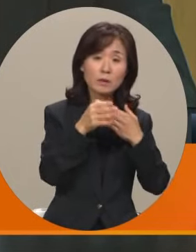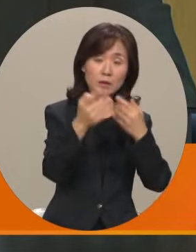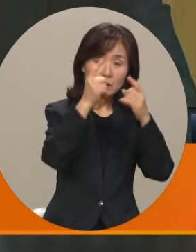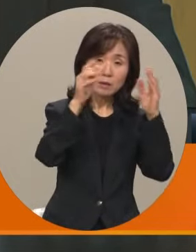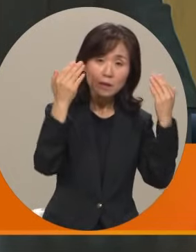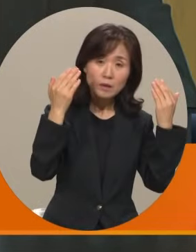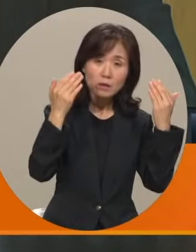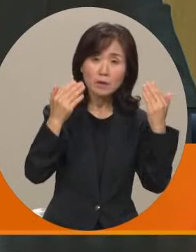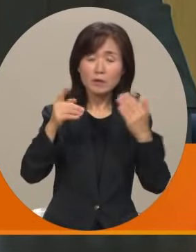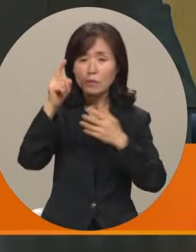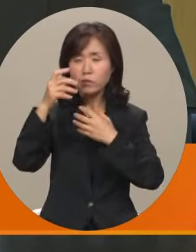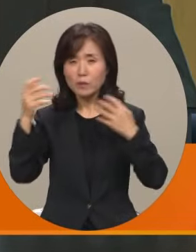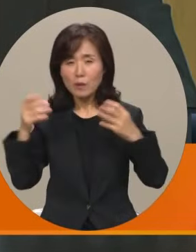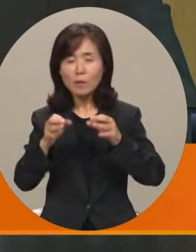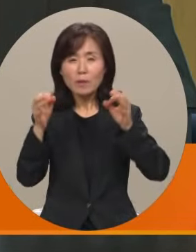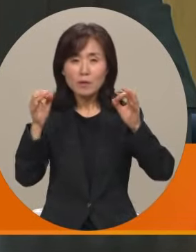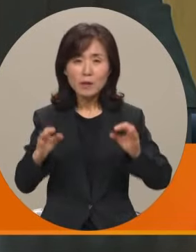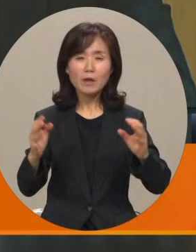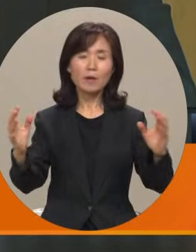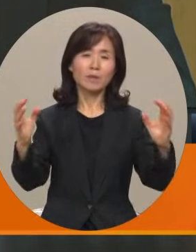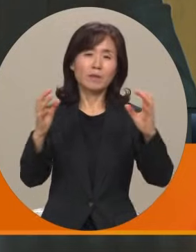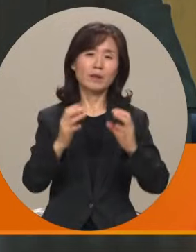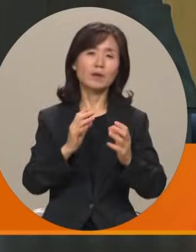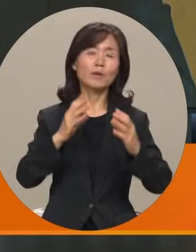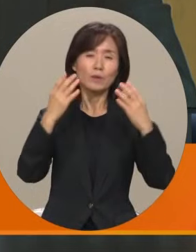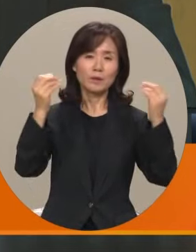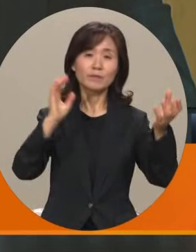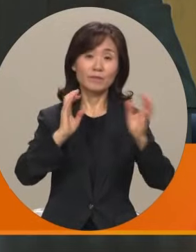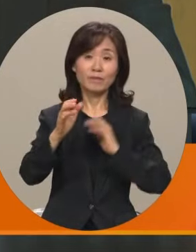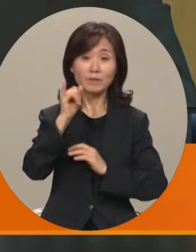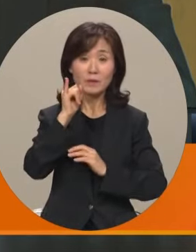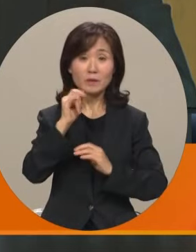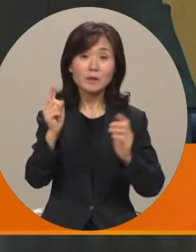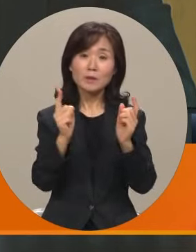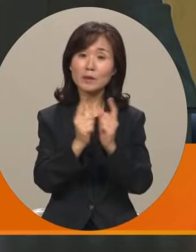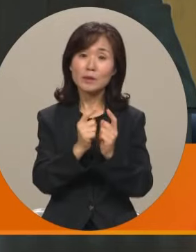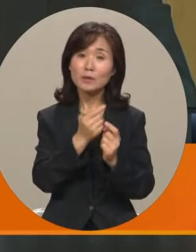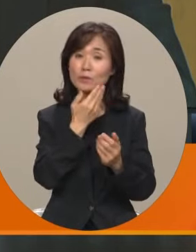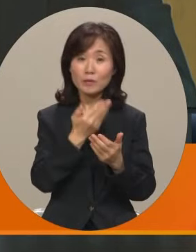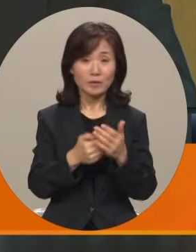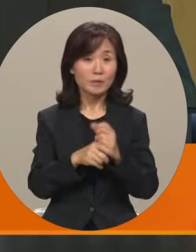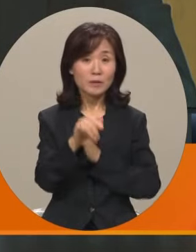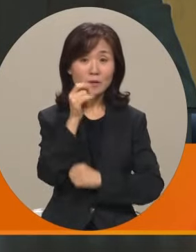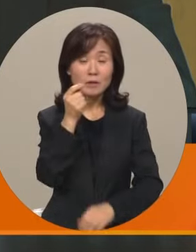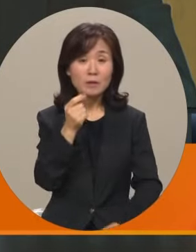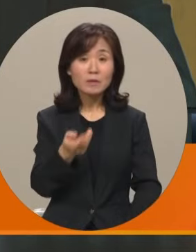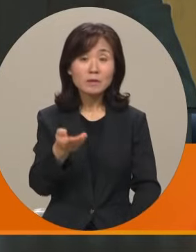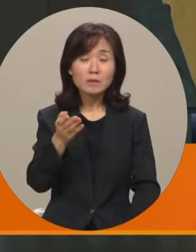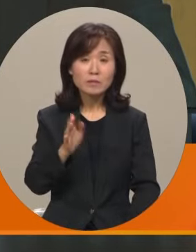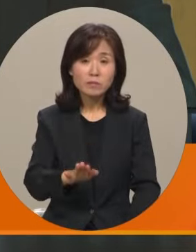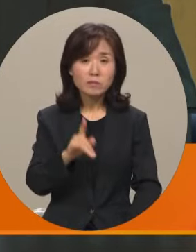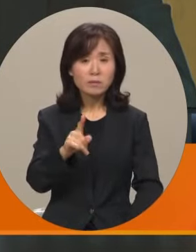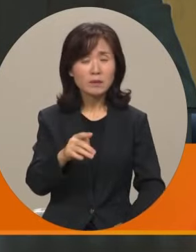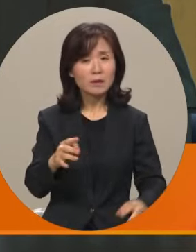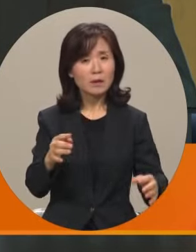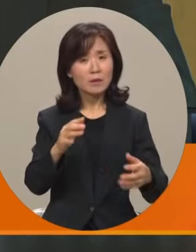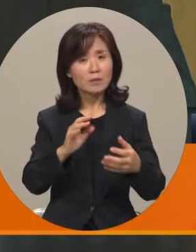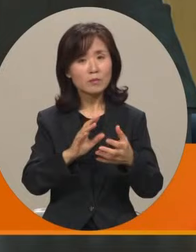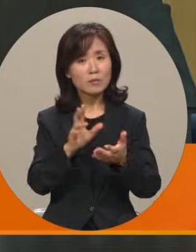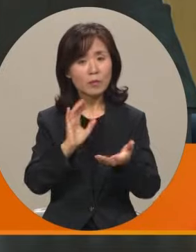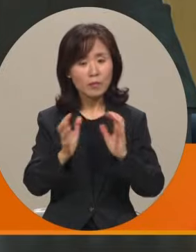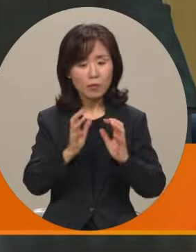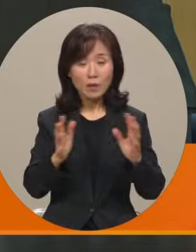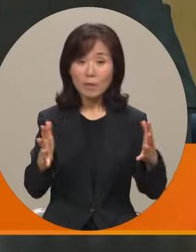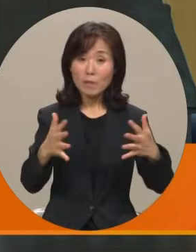엽니다 일단 만남 자체의 의미가 있는 것으로 보이는데 실제로 접점을 찾을 수 있을지 주목됩니다